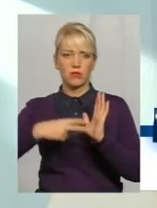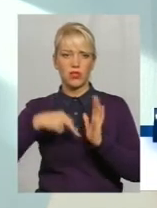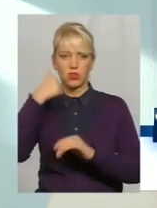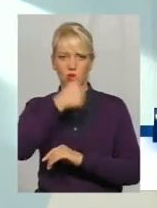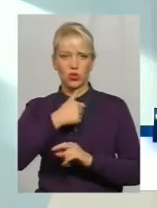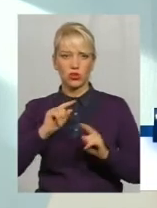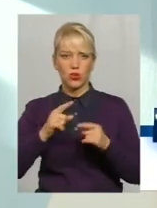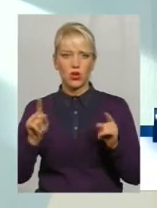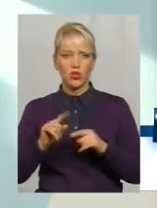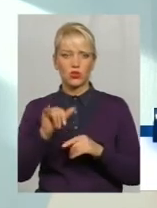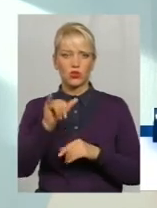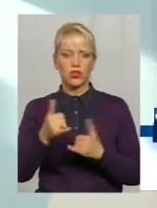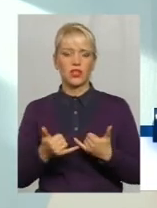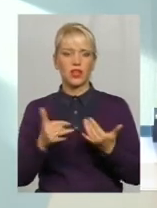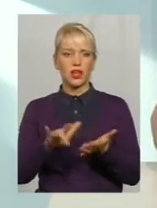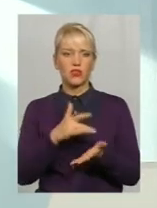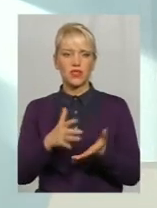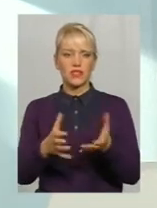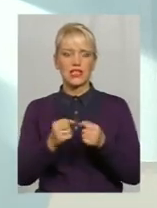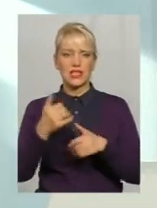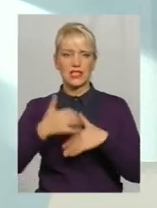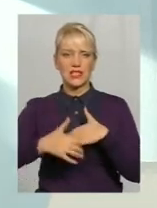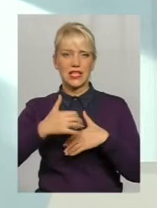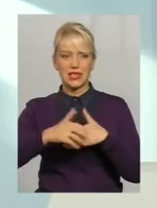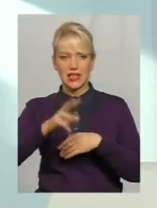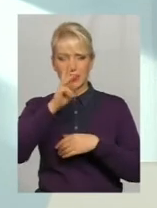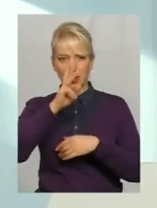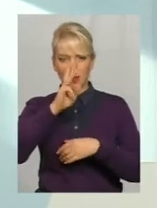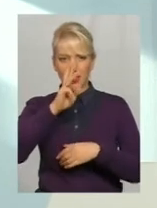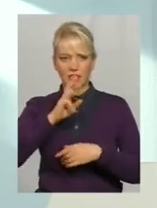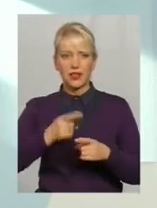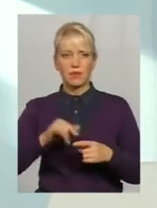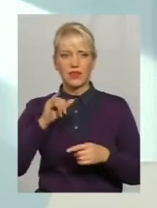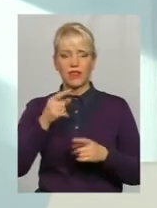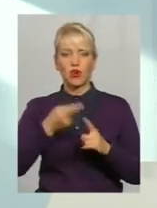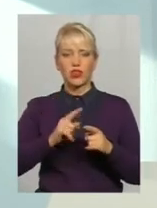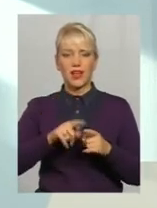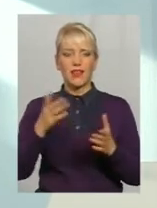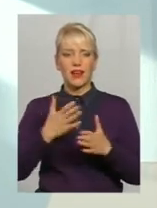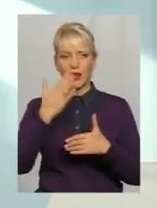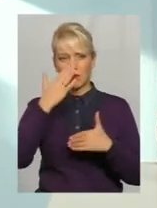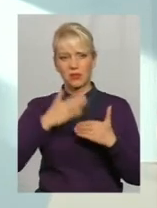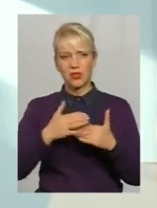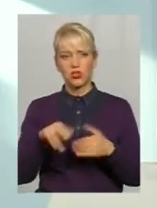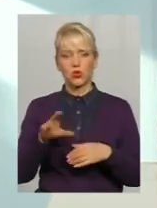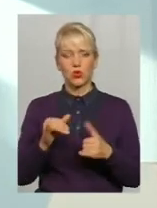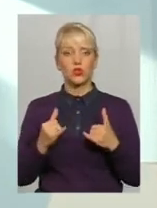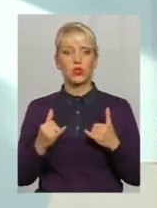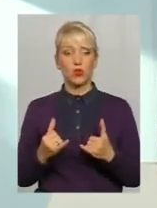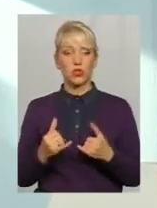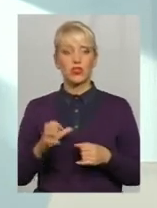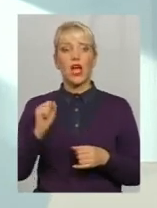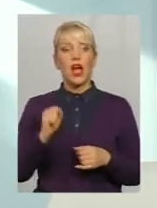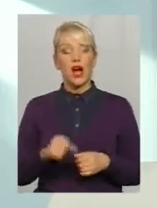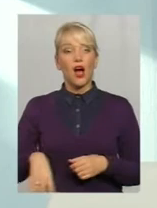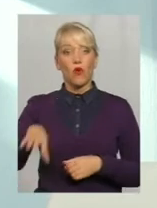Чому? Тому що в них для розрахунку брала середня заробітна плата, ота, яка приближена до сьогоднішньої. А